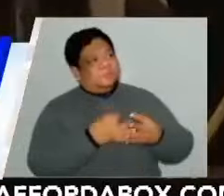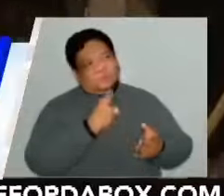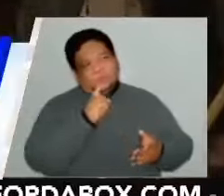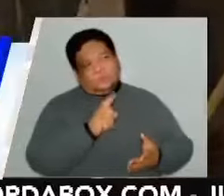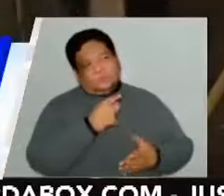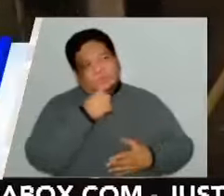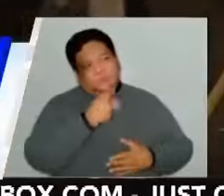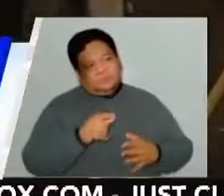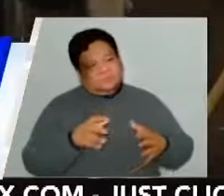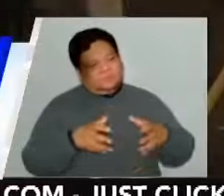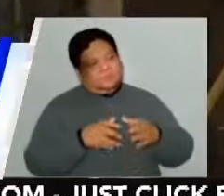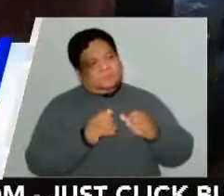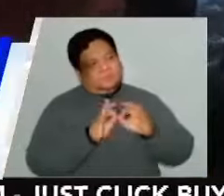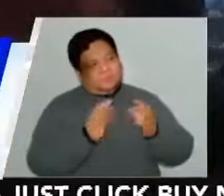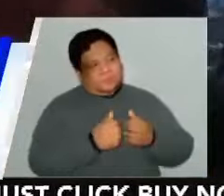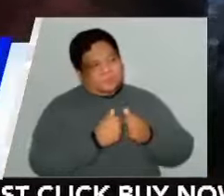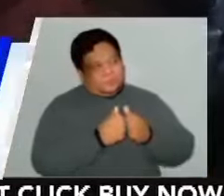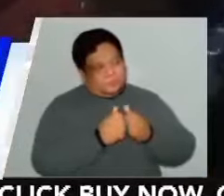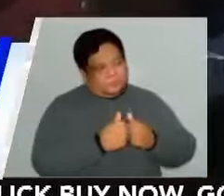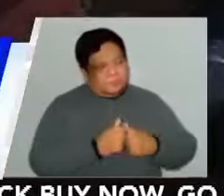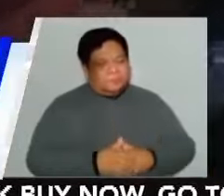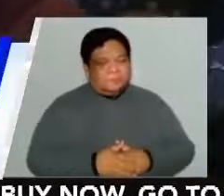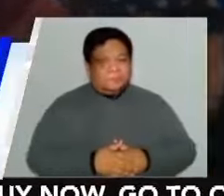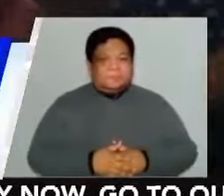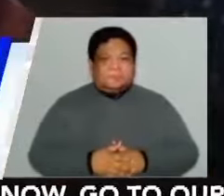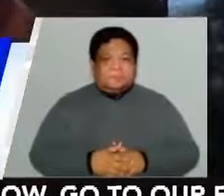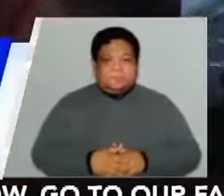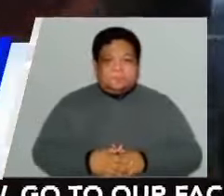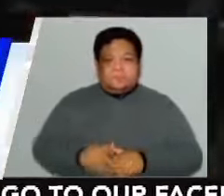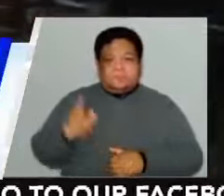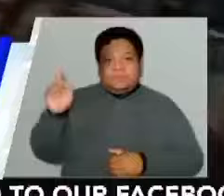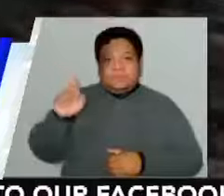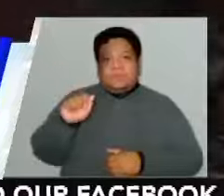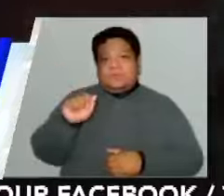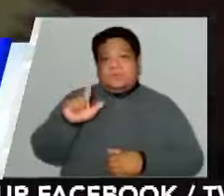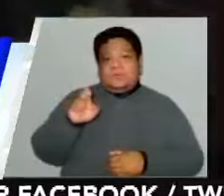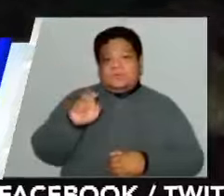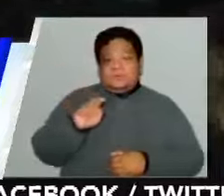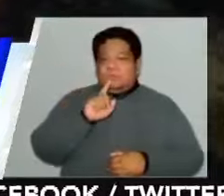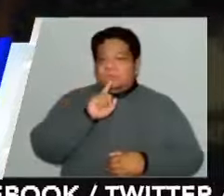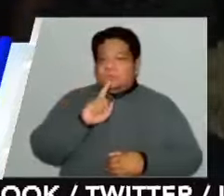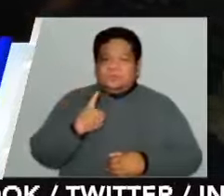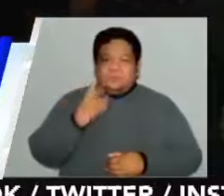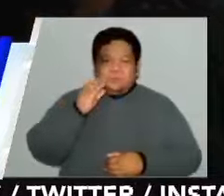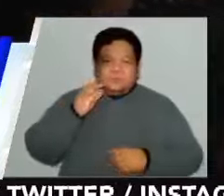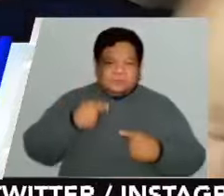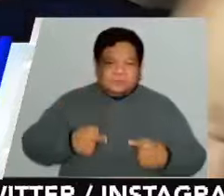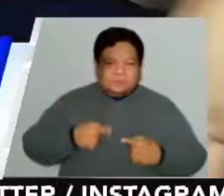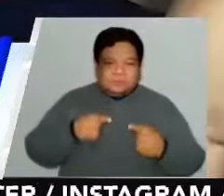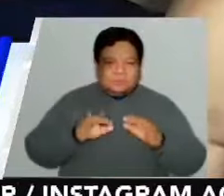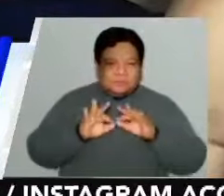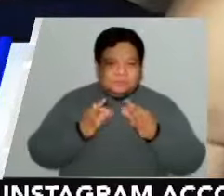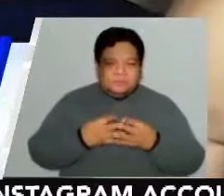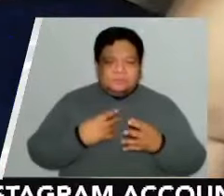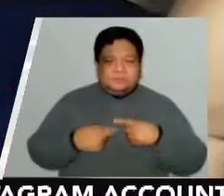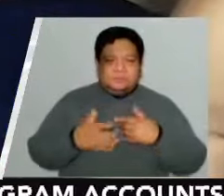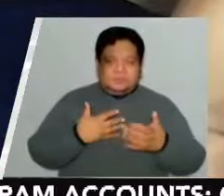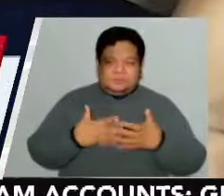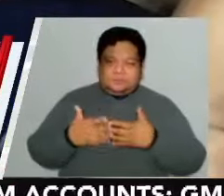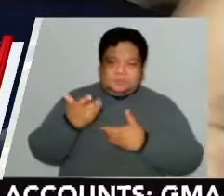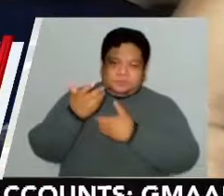naman, humuhugot ng tibay ng loob si Alvin Lapus kahit na may pinagdadaanan sila ng kanilang pamilya. Sana this year,